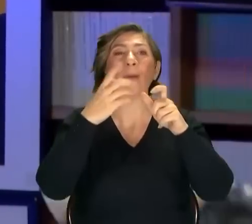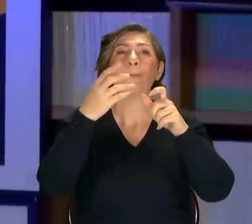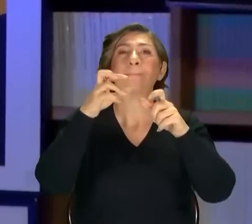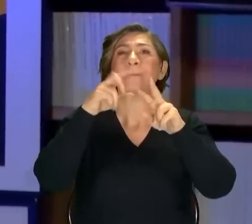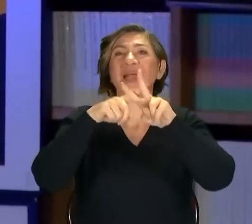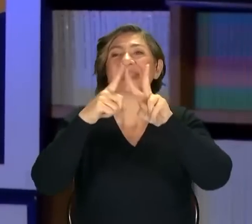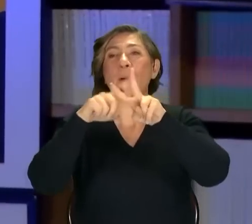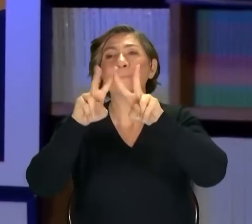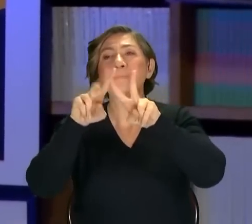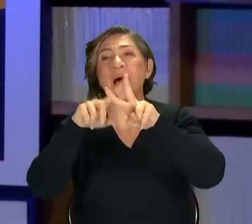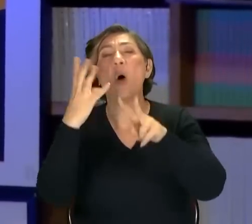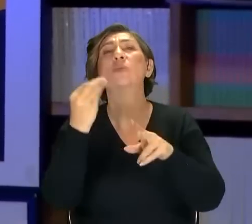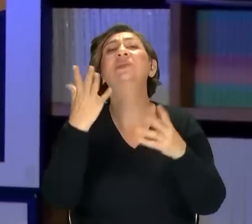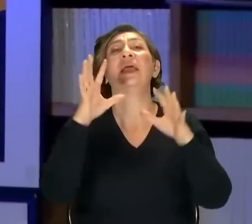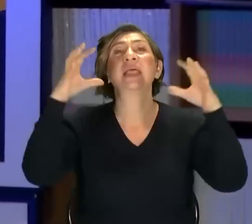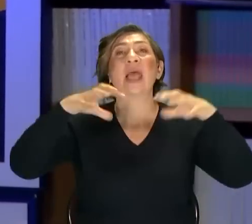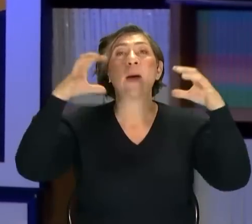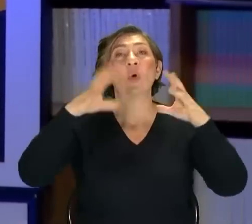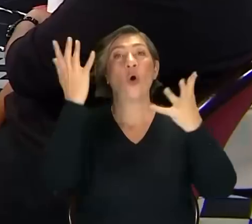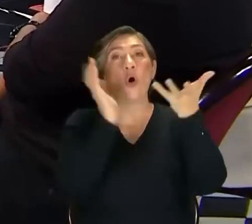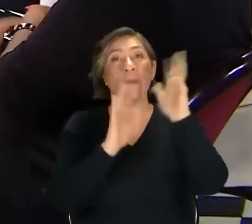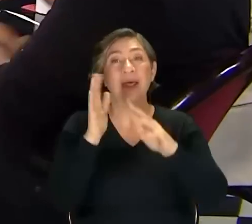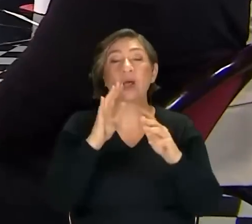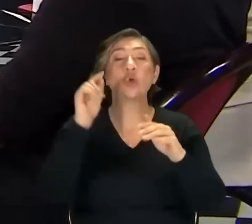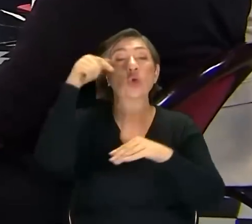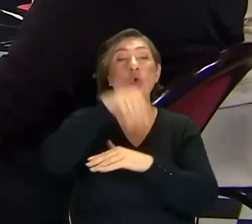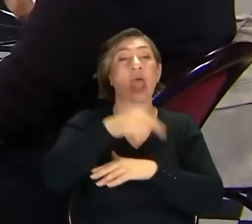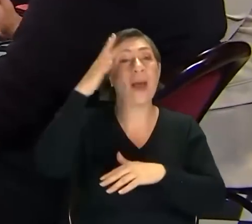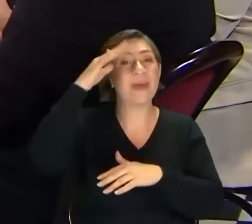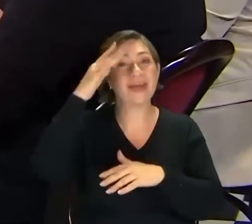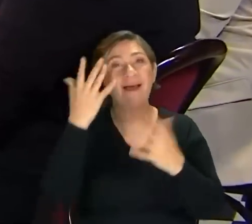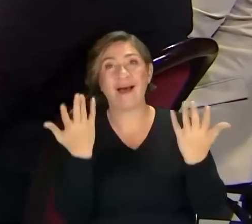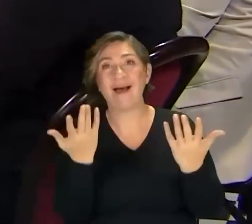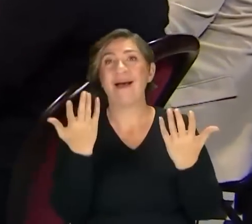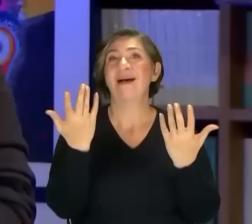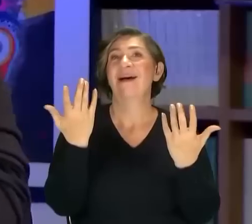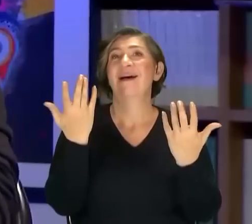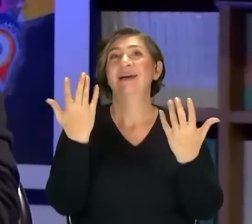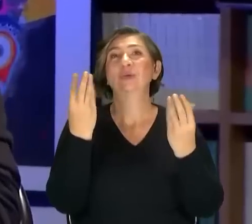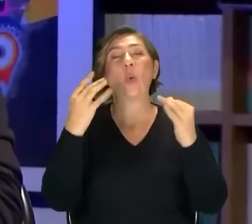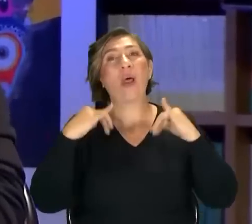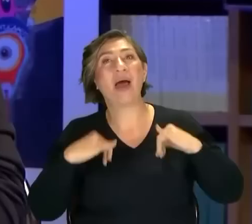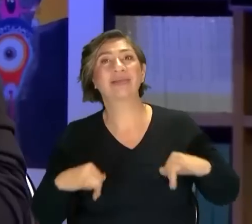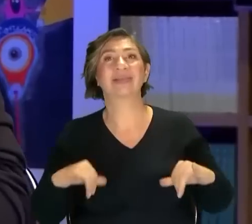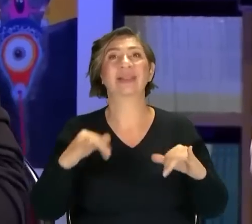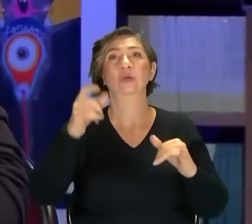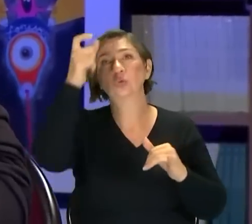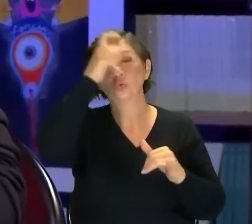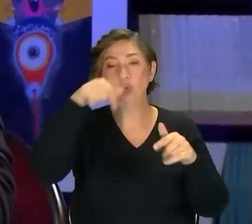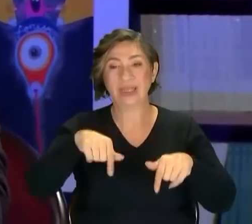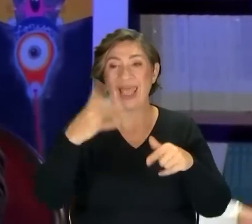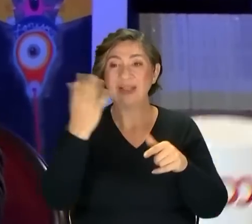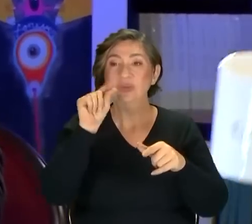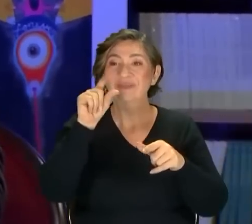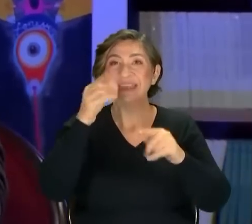nasıl geliyor? Çok güzeldi yani yağmur ormanları, yani Güney Amerika sound'u işte insanlar çok rahatlar. Mesela Türkiye'de en